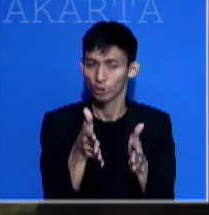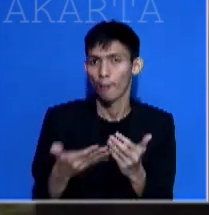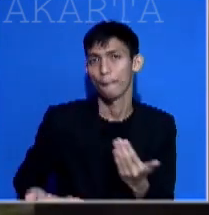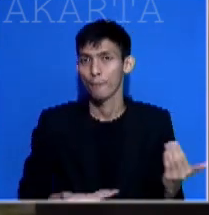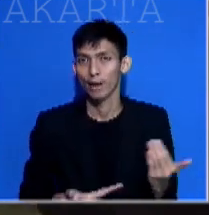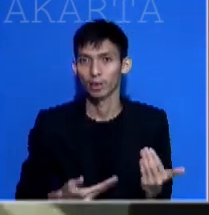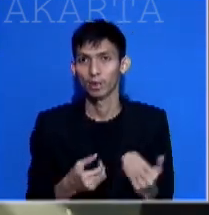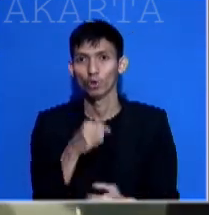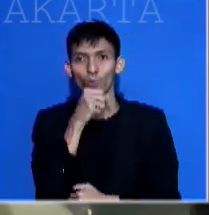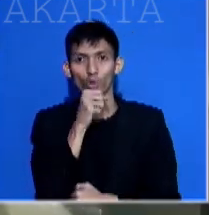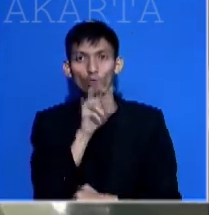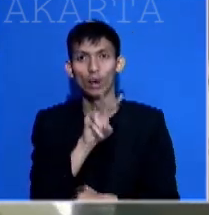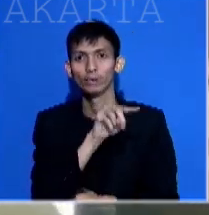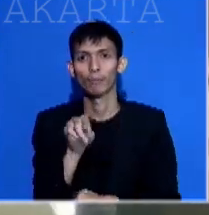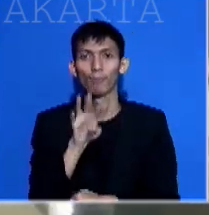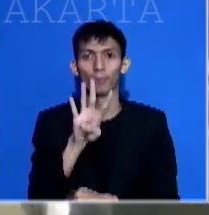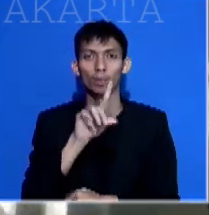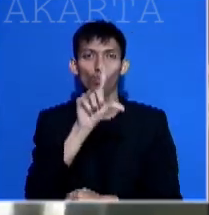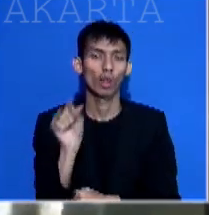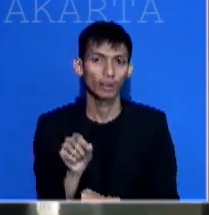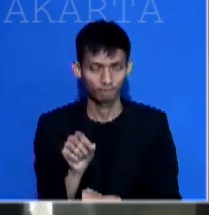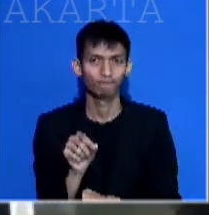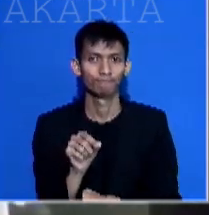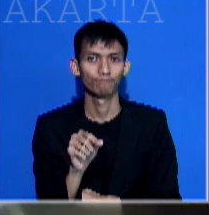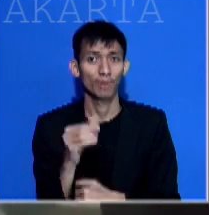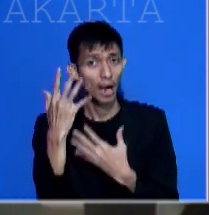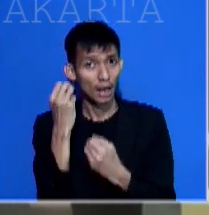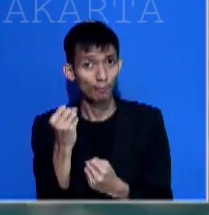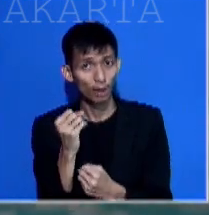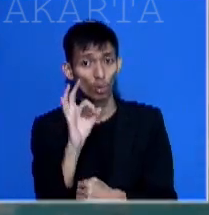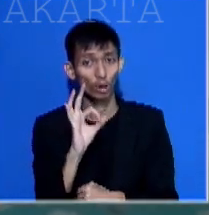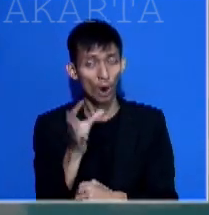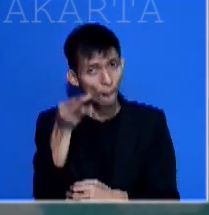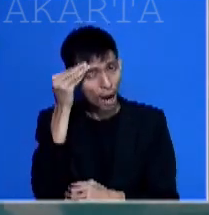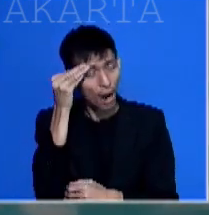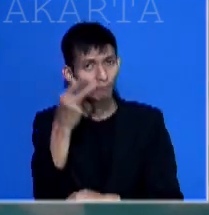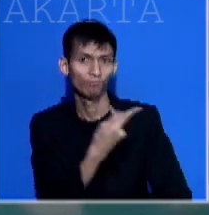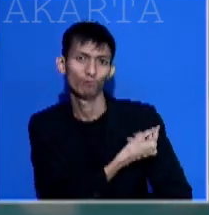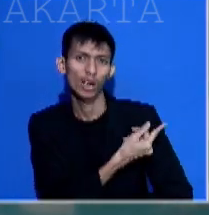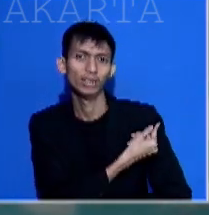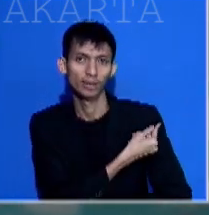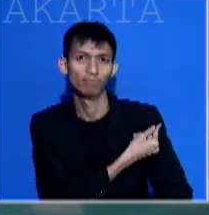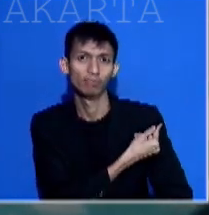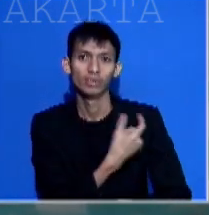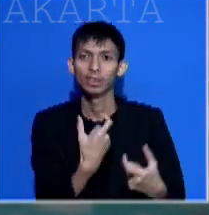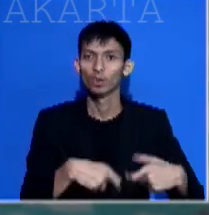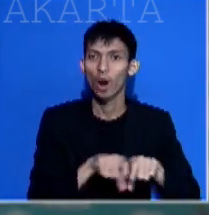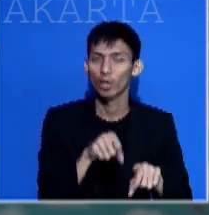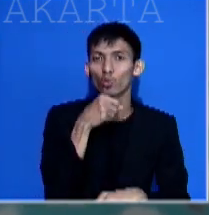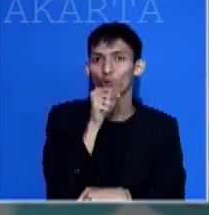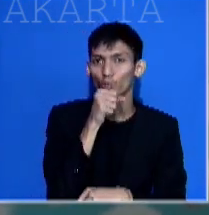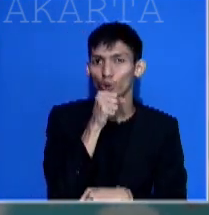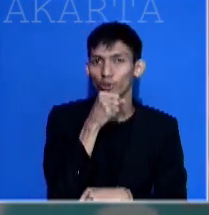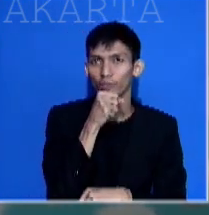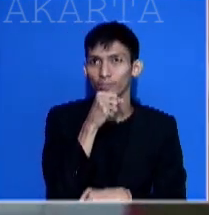para orang tua yang memiliki bayi diharapkan paham akan pentingnya imunisasi dasar lengkap berikut tahapan usia untuk mendapatkan asupannya. Hal